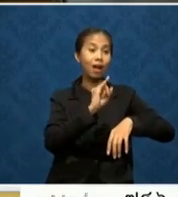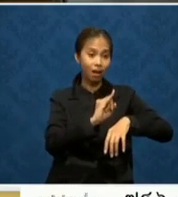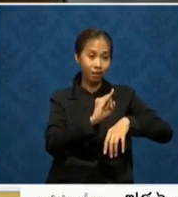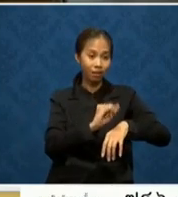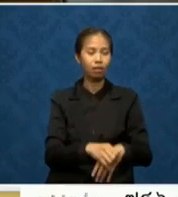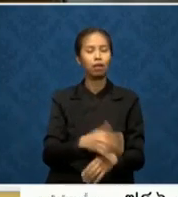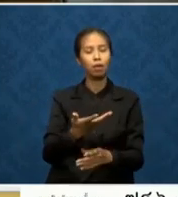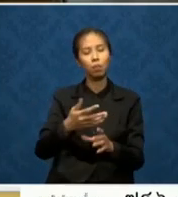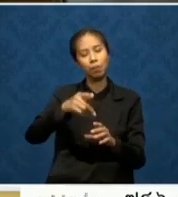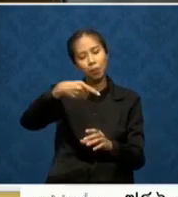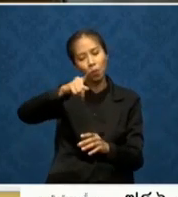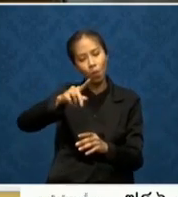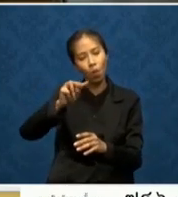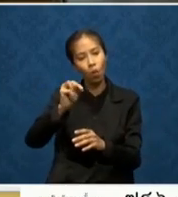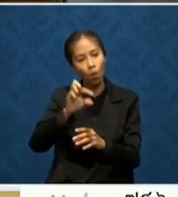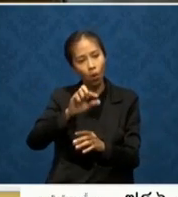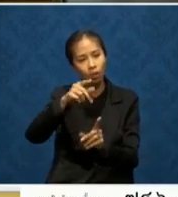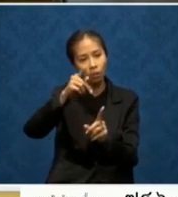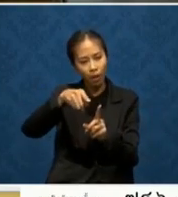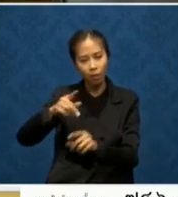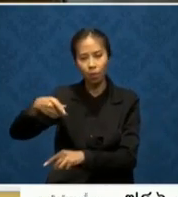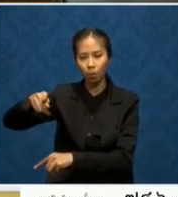ง 1,000 ปปท